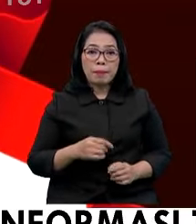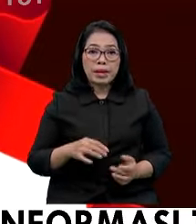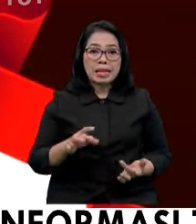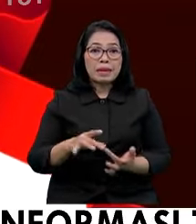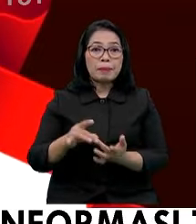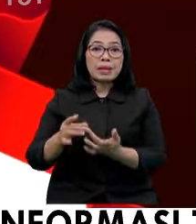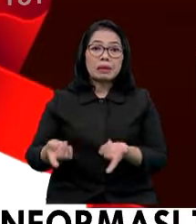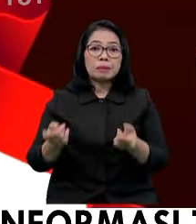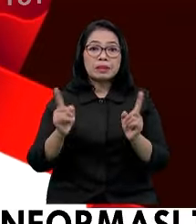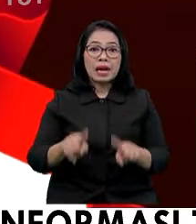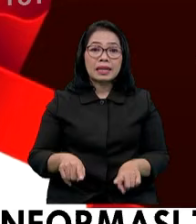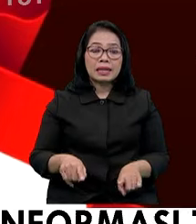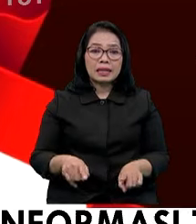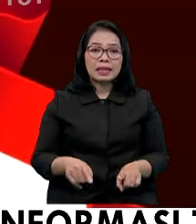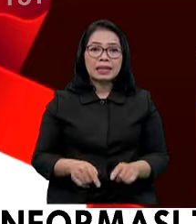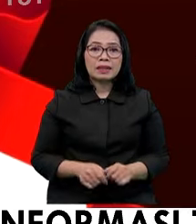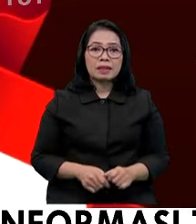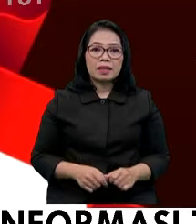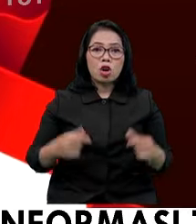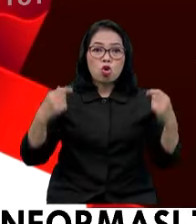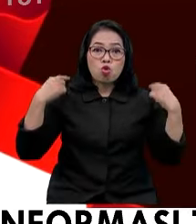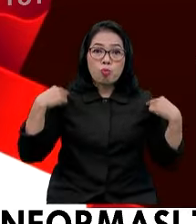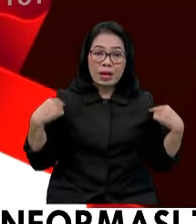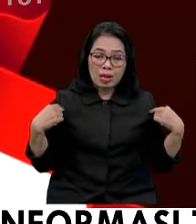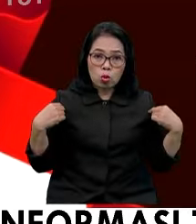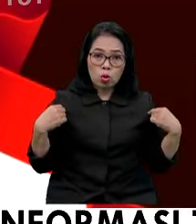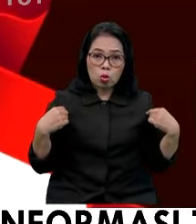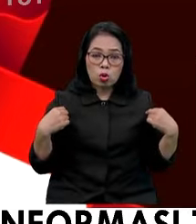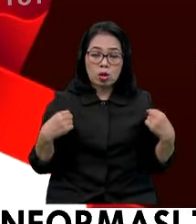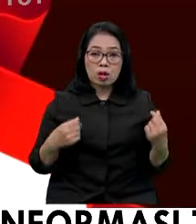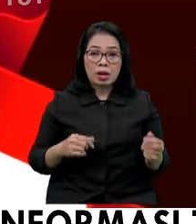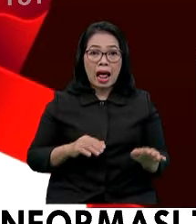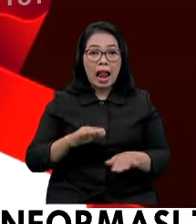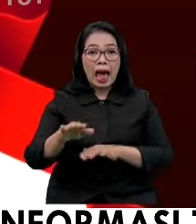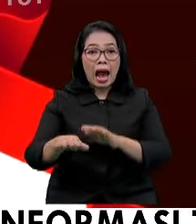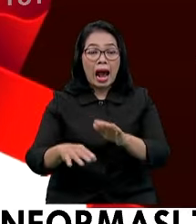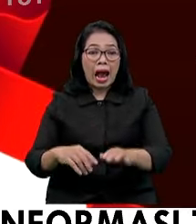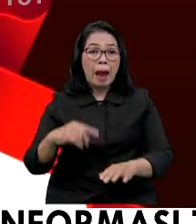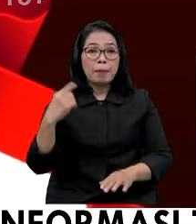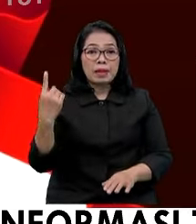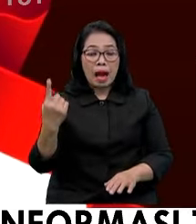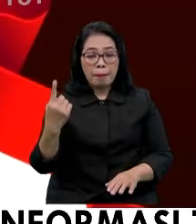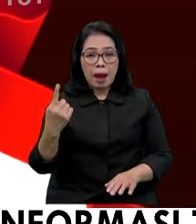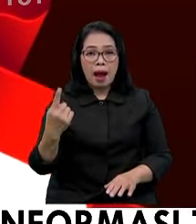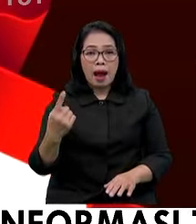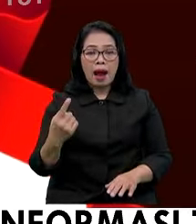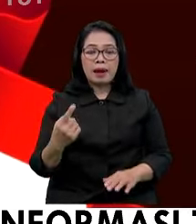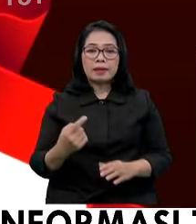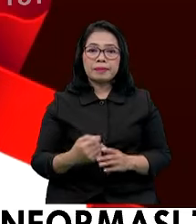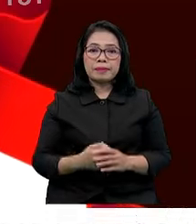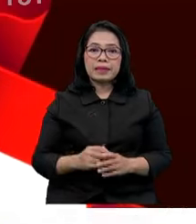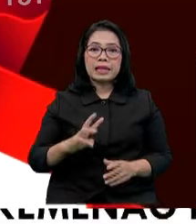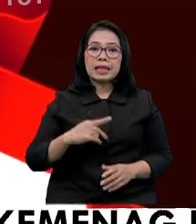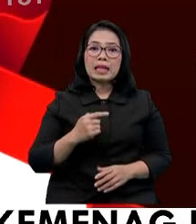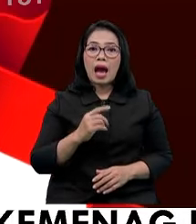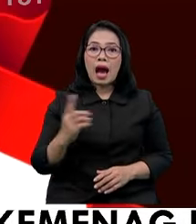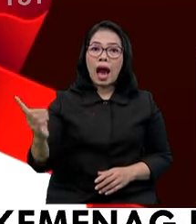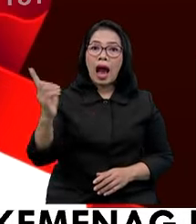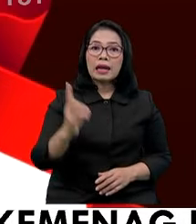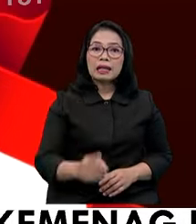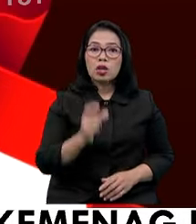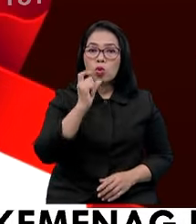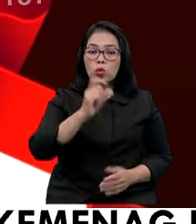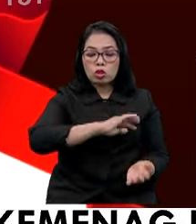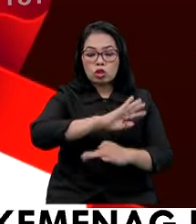menjadi ee Gubernur langkah pertama yang kita lakukan adalah karena kita hadir untuk